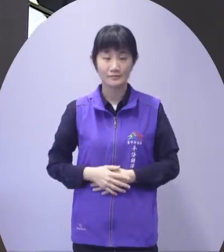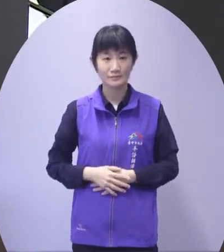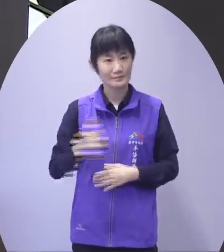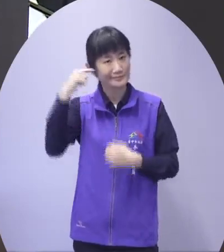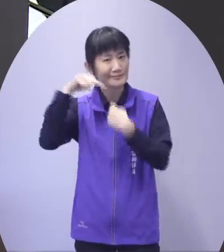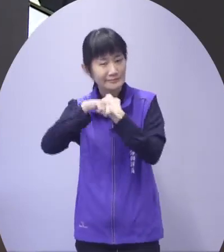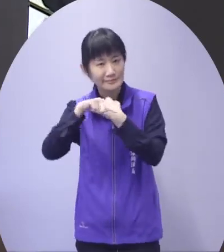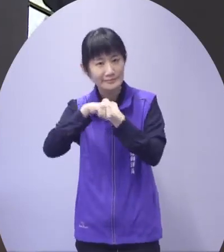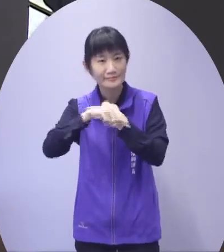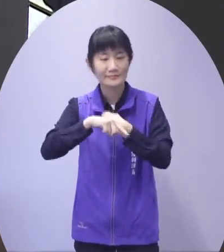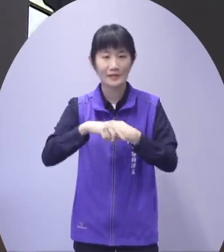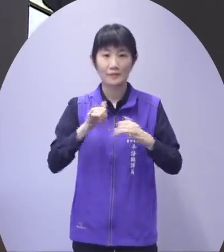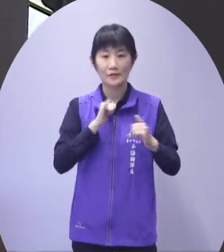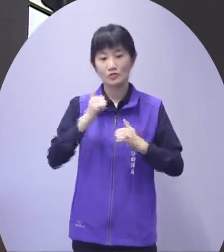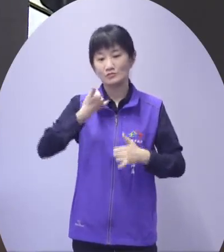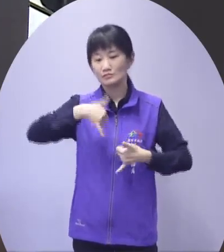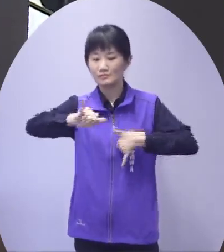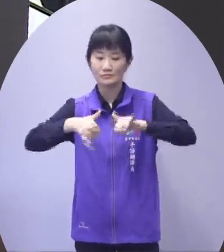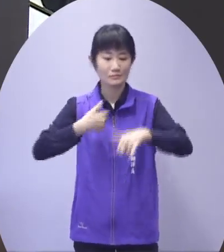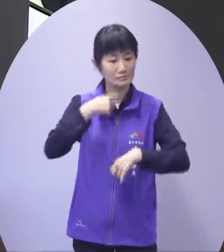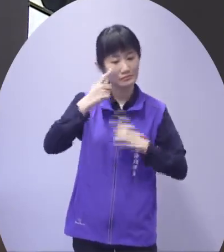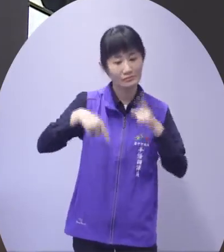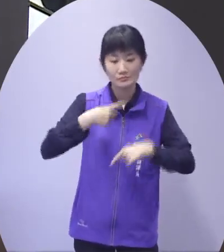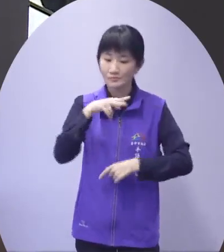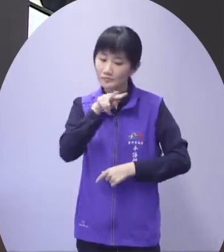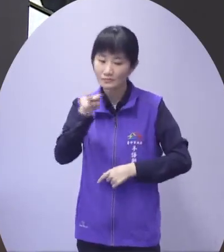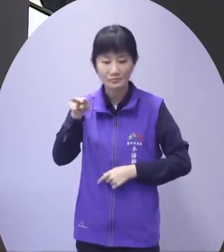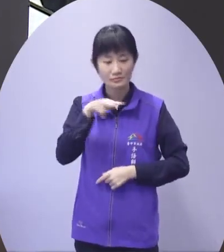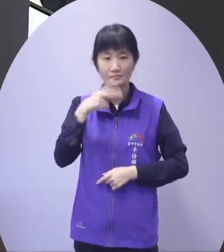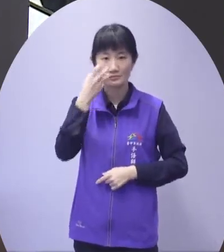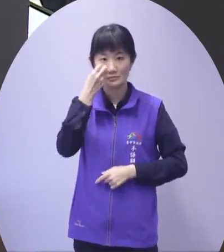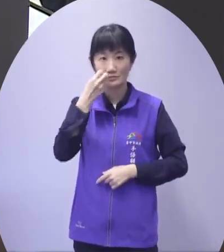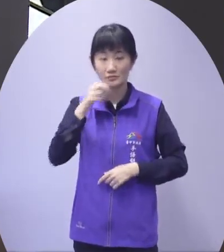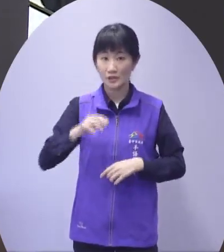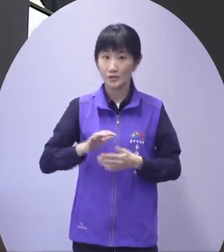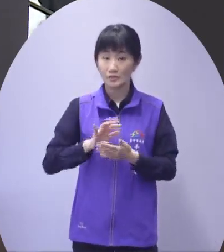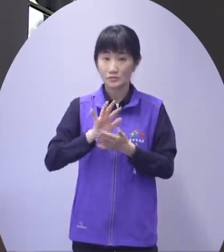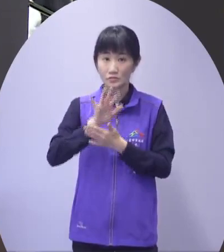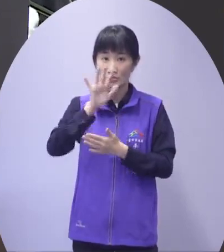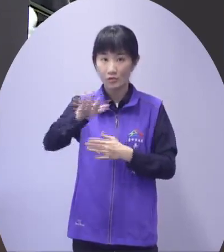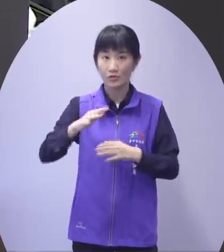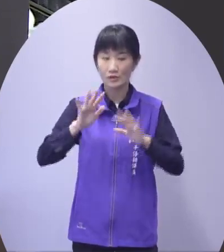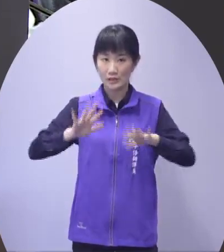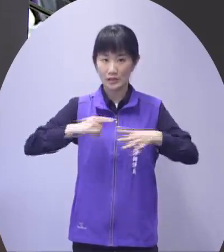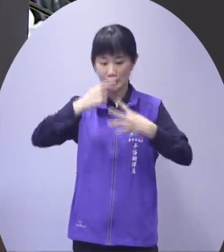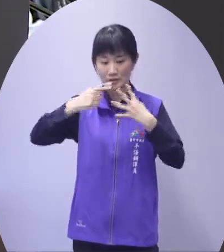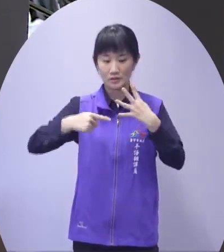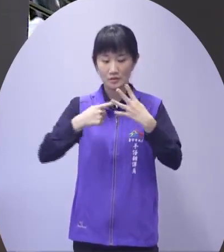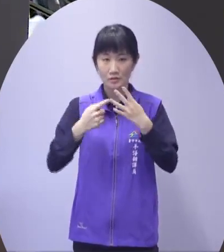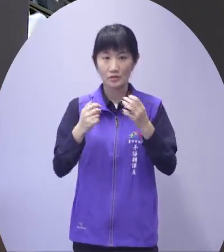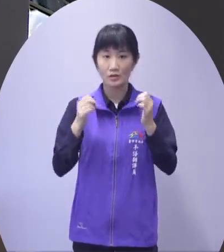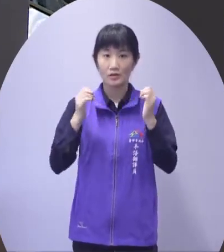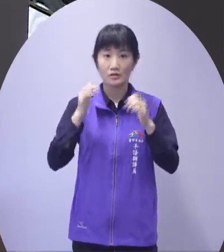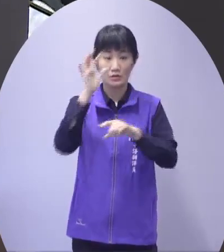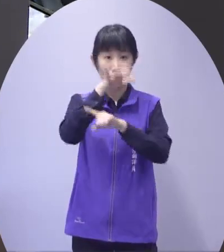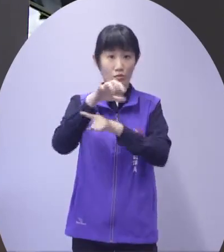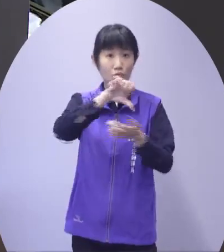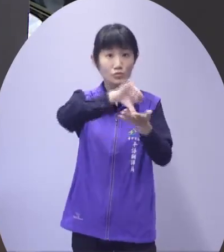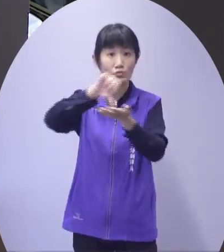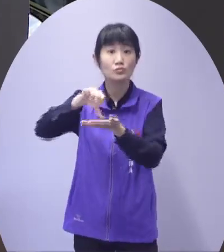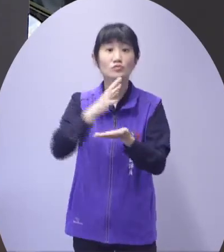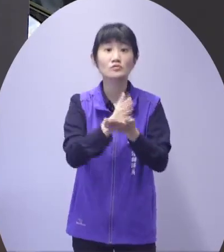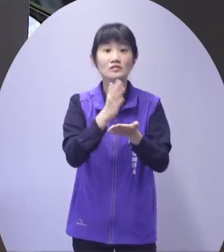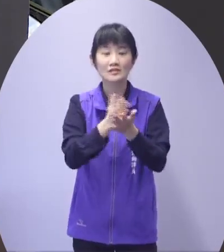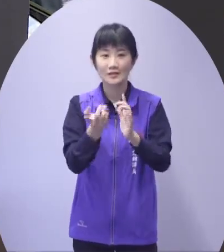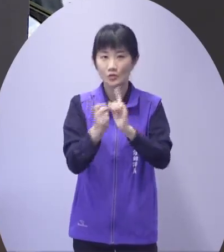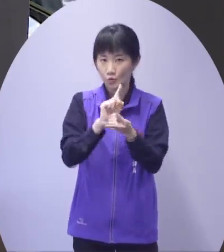成果给民众去参观哦，那慢慢转型哦，利用它的冬季秋冬季农场休闲的季节，原来它是采